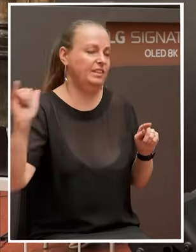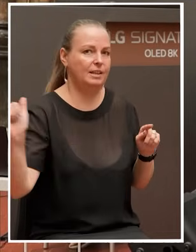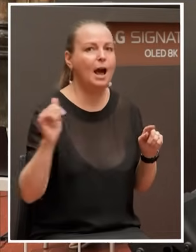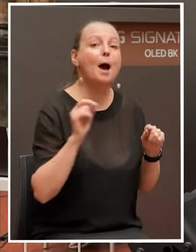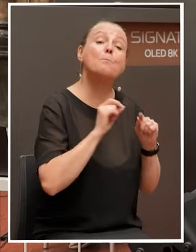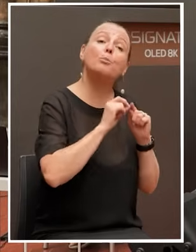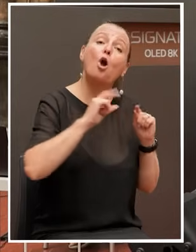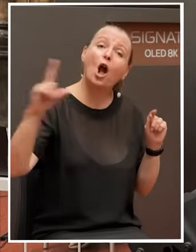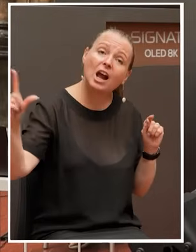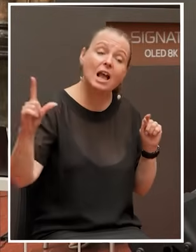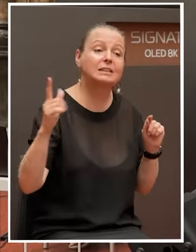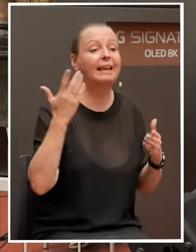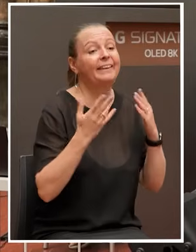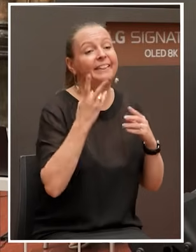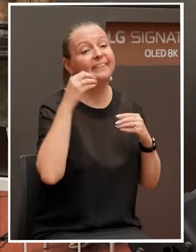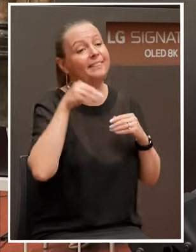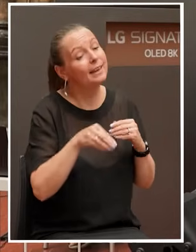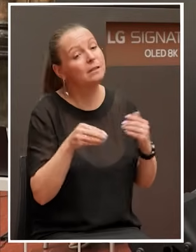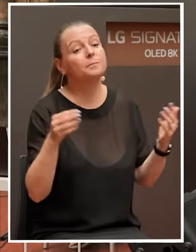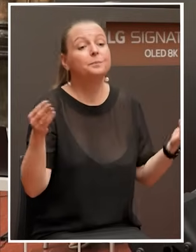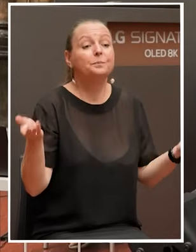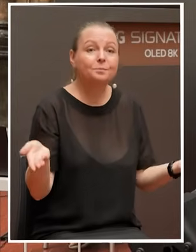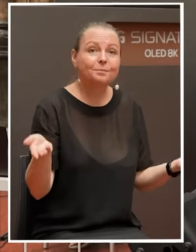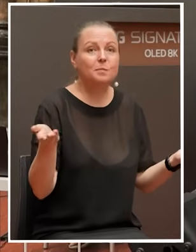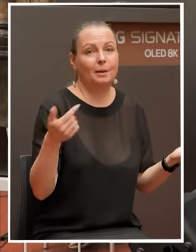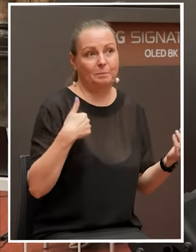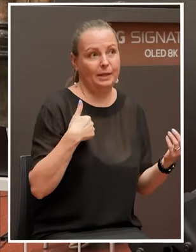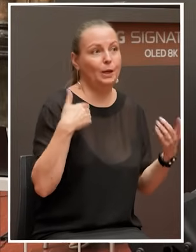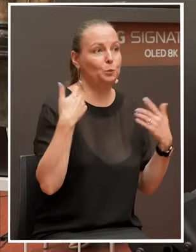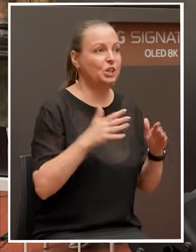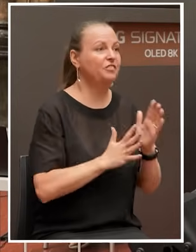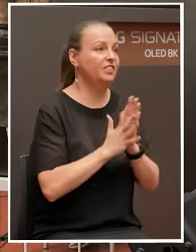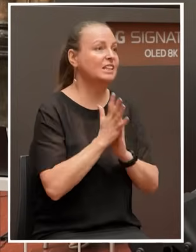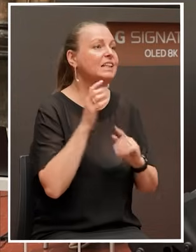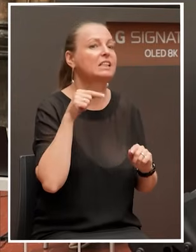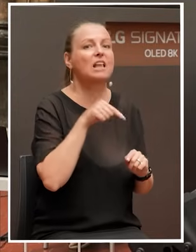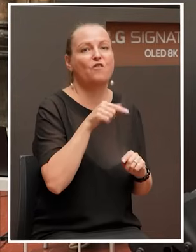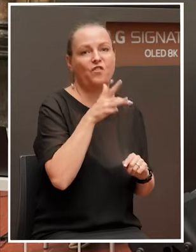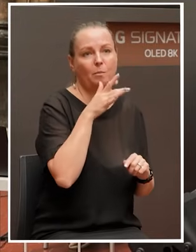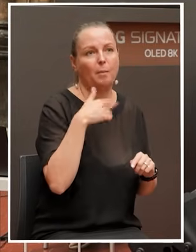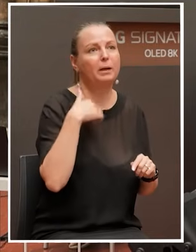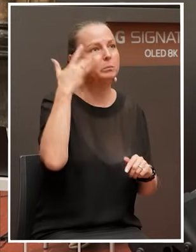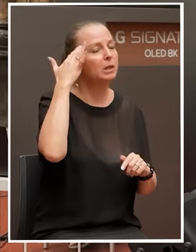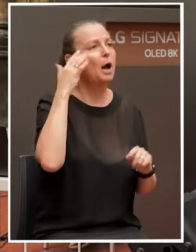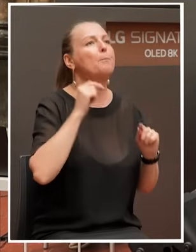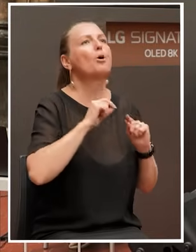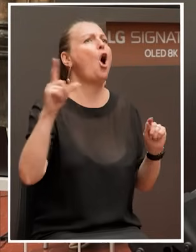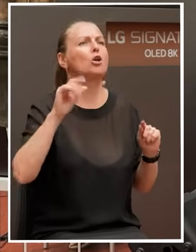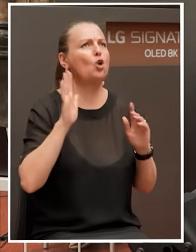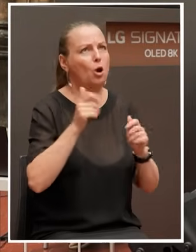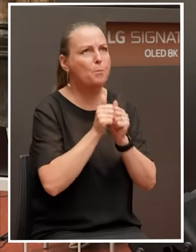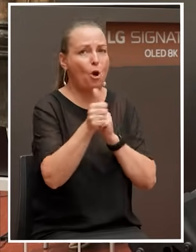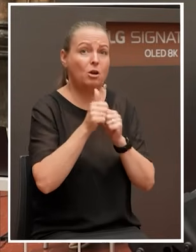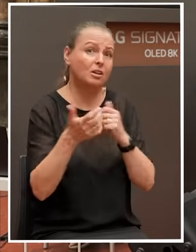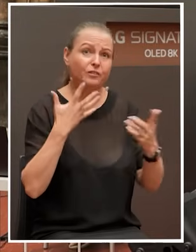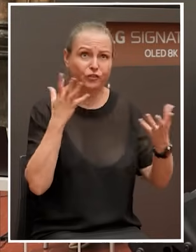или нет? Ну, слушайте, ну… Ну, мы выросли уже из той поры, когда мы мыслим категориями прогресса, да. Все